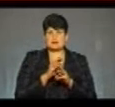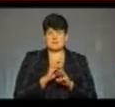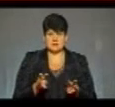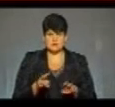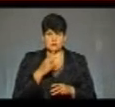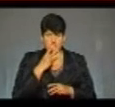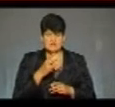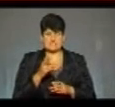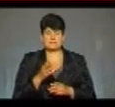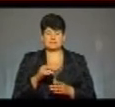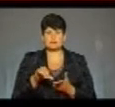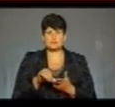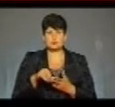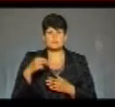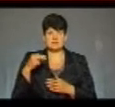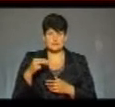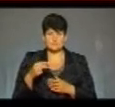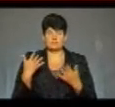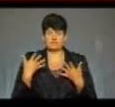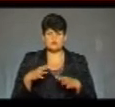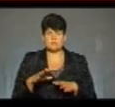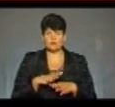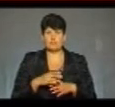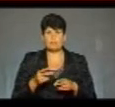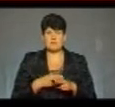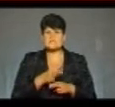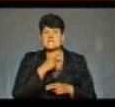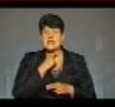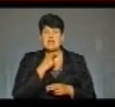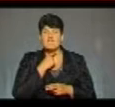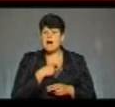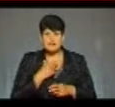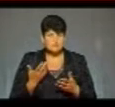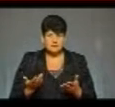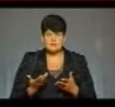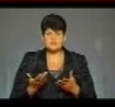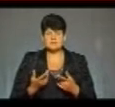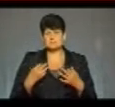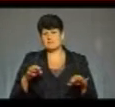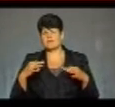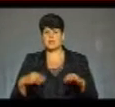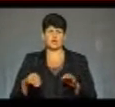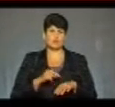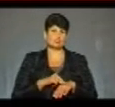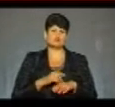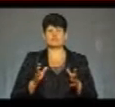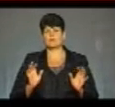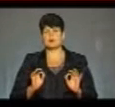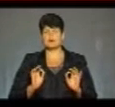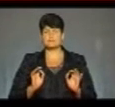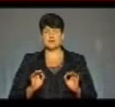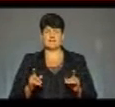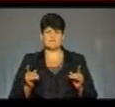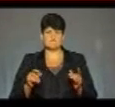подивимося, то якщо почати з зовнішнього вигляду, так, тобто він же був без краватки, без галстука, досить себе так вільно почував. Ну, виступ його